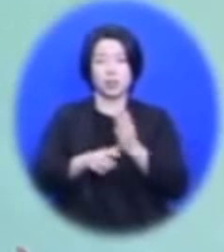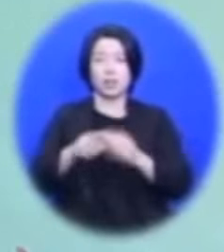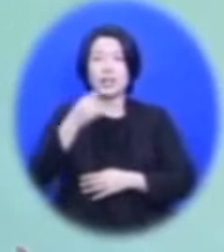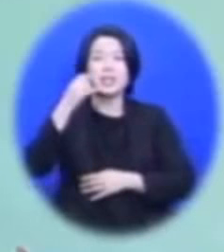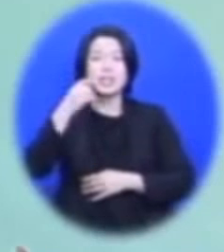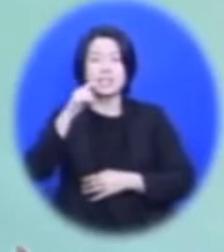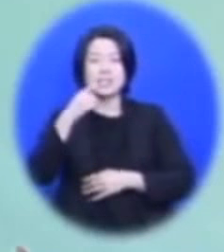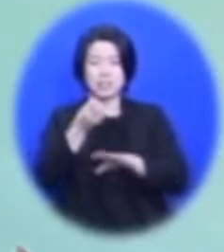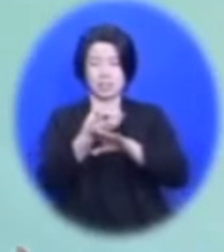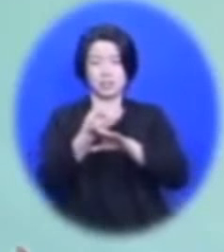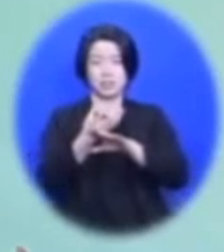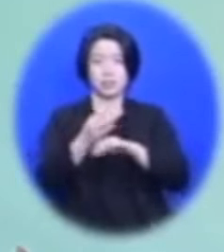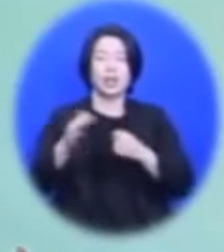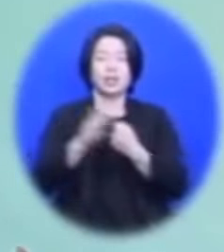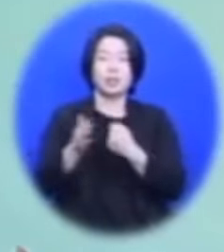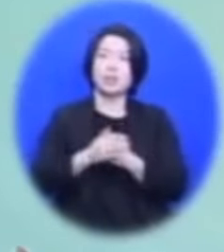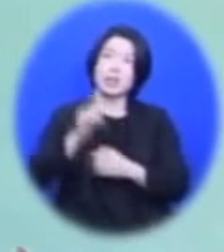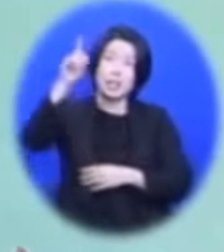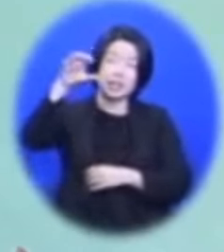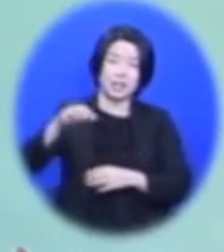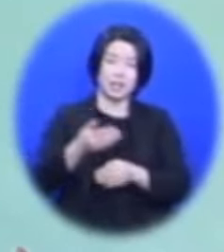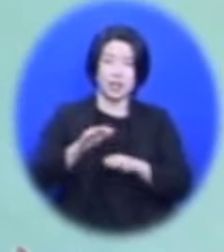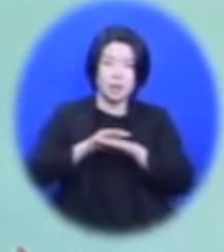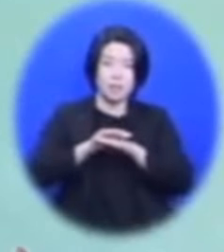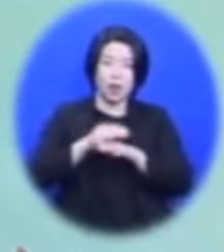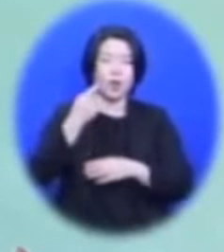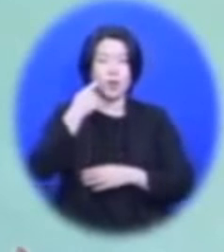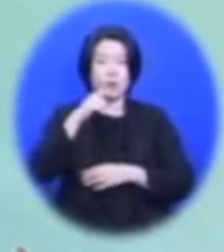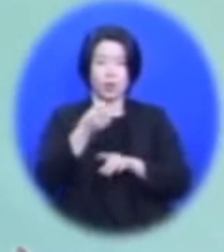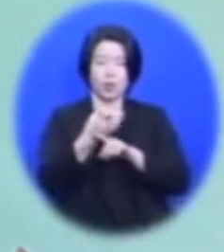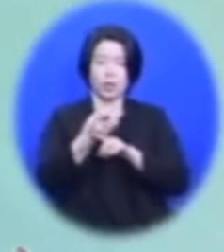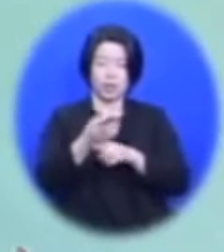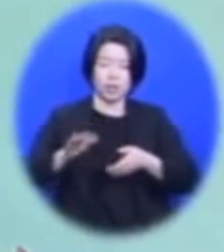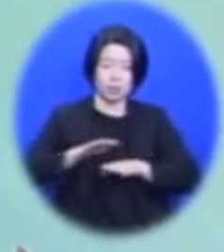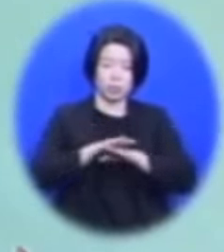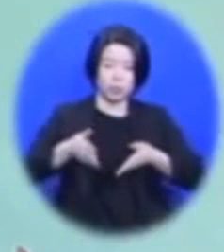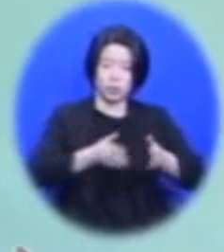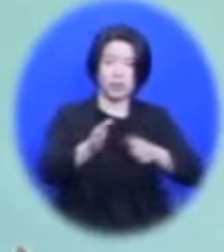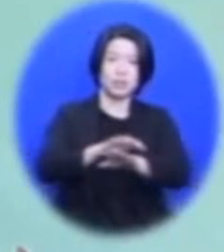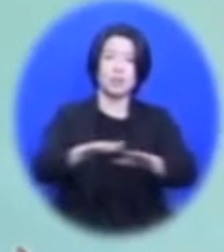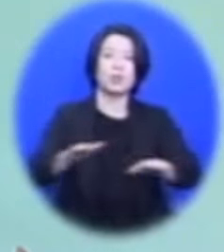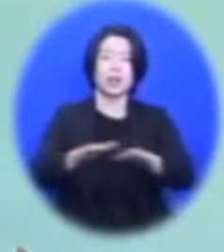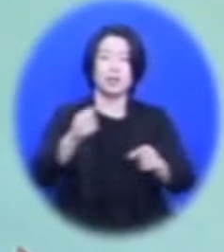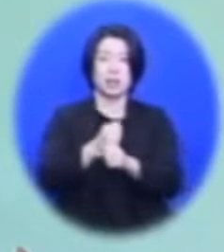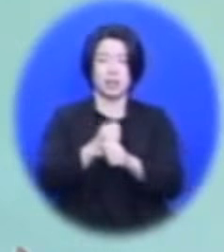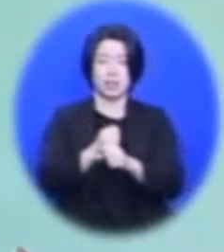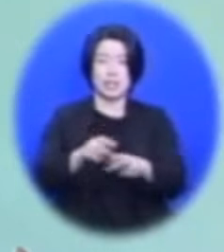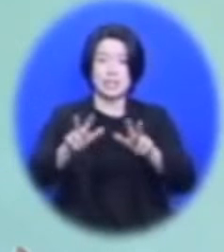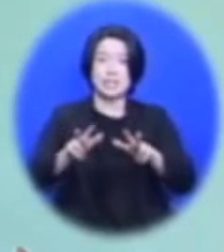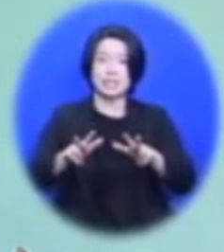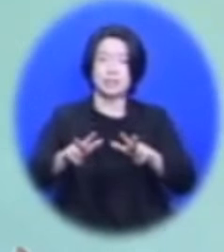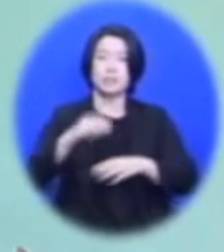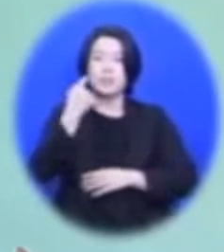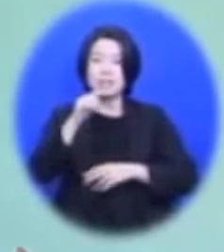그럽니다. 그러니까 천국에서는 황금이 도로 포장재예요. 지금 금바지 끼신 분들,